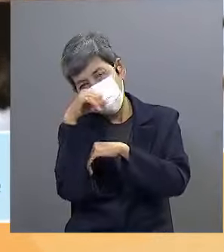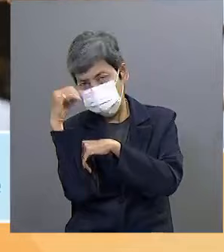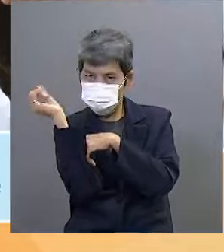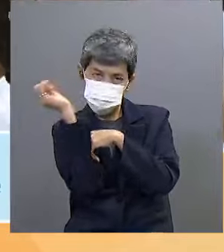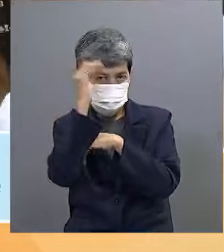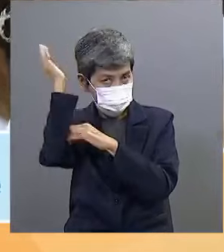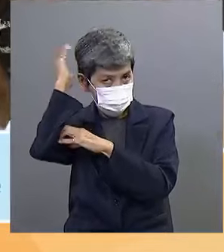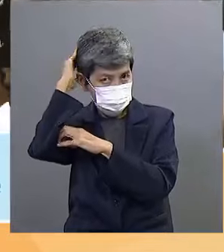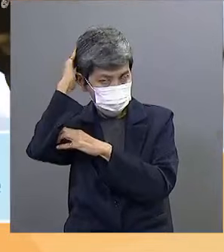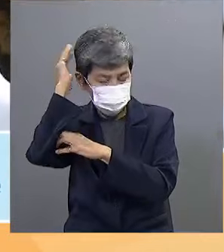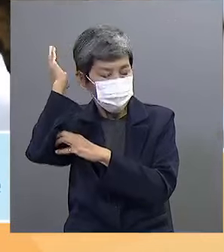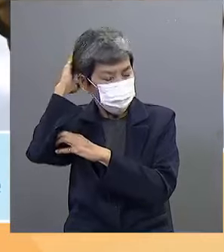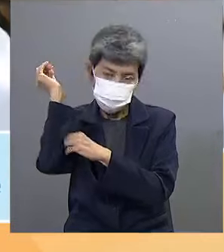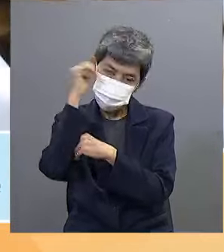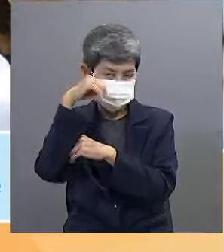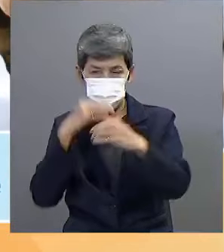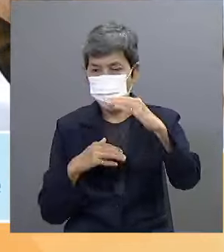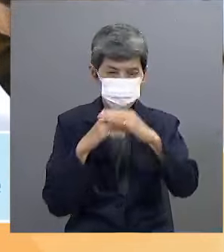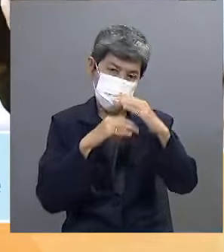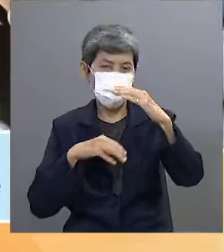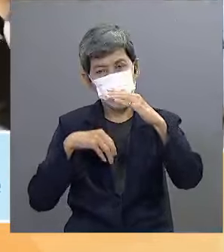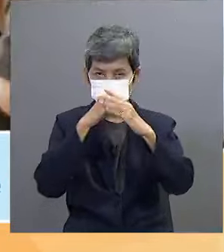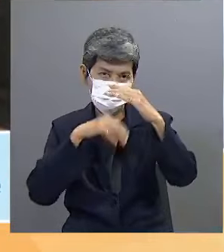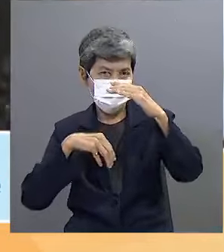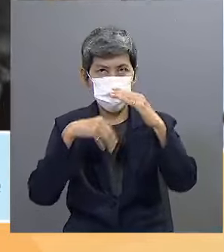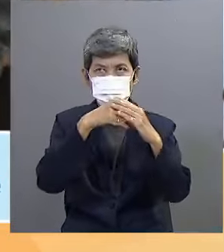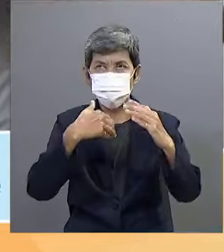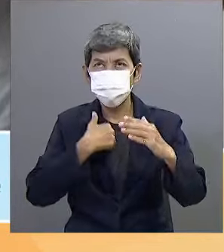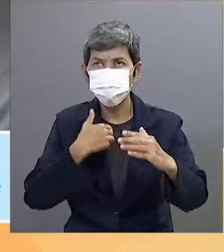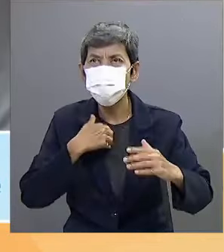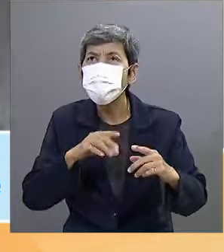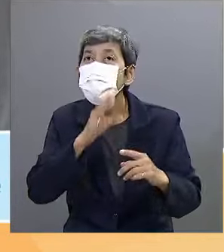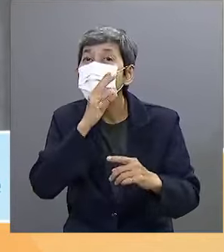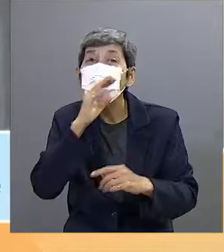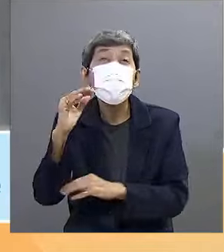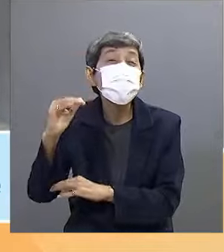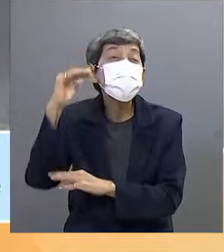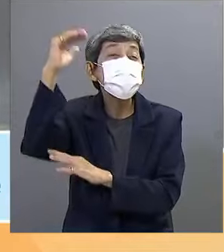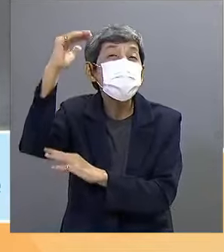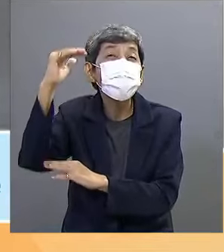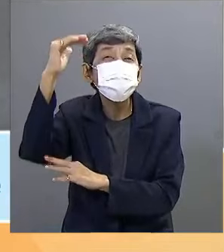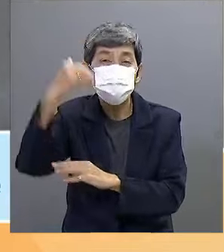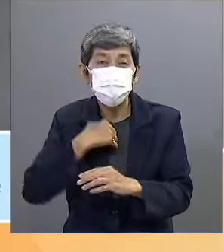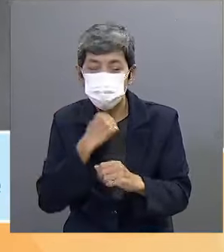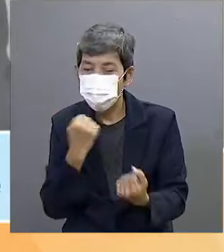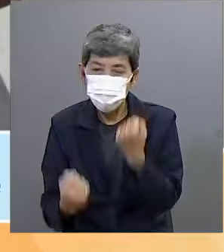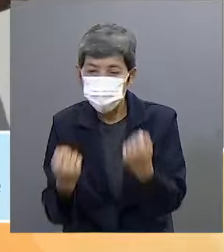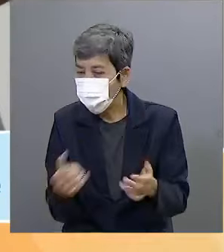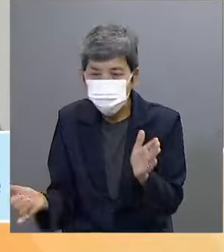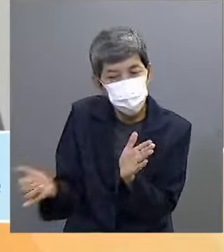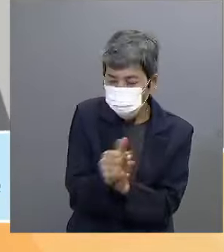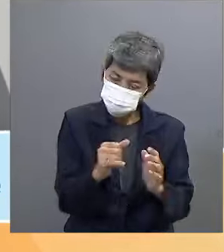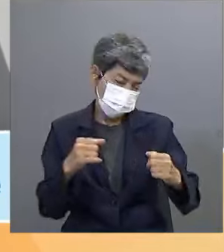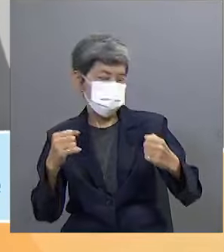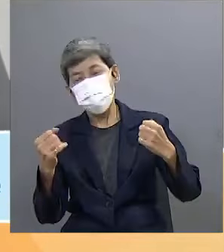มันก็กระแทกไปมาสะบัดไปมานะคะเปรียบได้กับถ้าเป็นผู้ใหญ่เหมือนเรารถชน แล้วหัว เราใช่ค่ะแล้วหัวเ